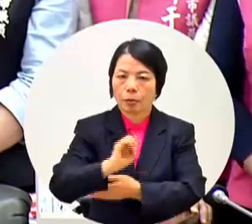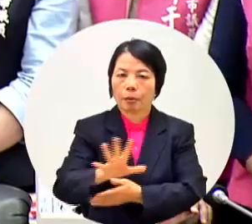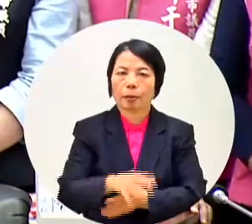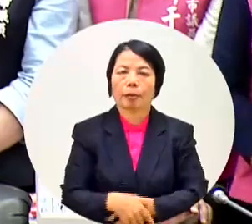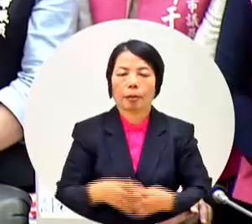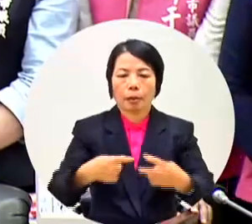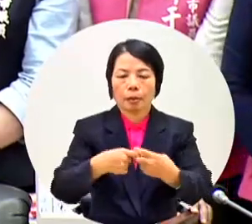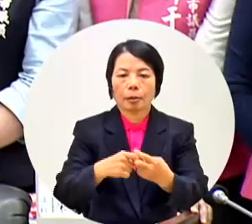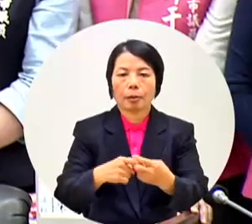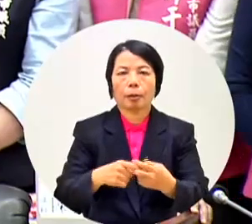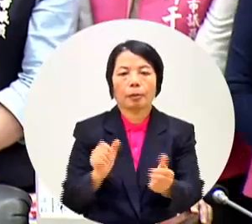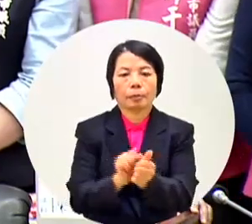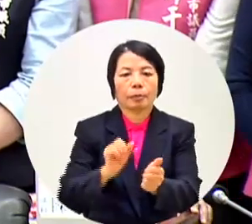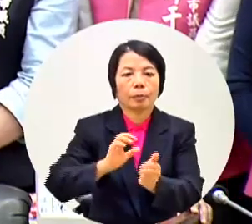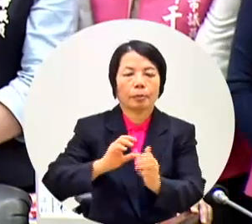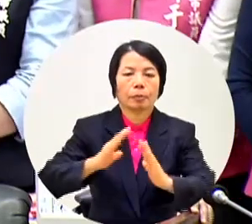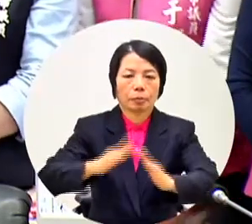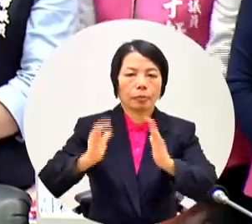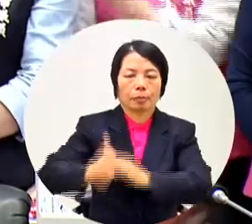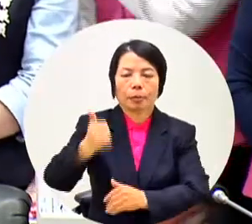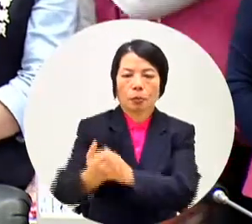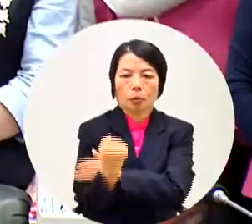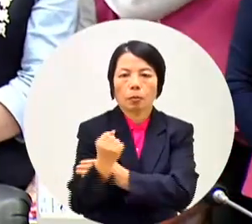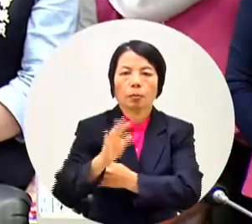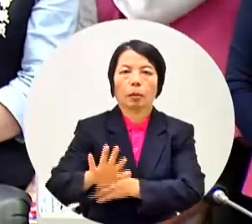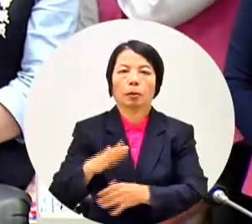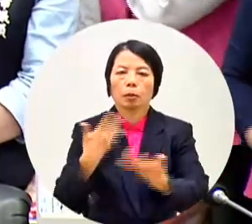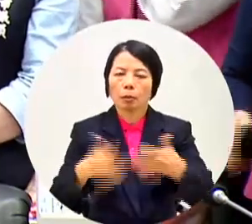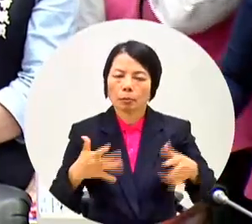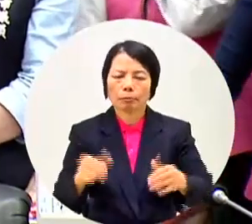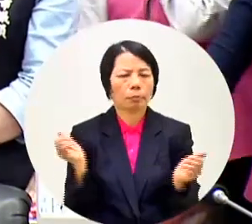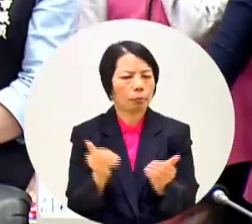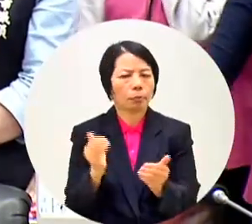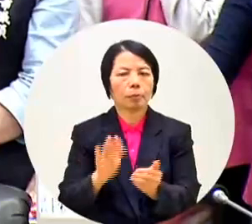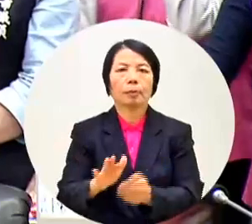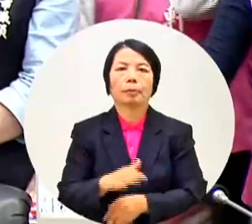但是还有许多的问题，最后最有力的助手就